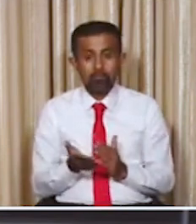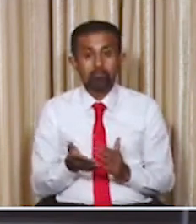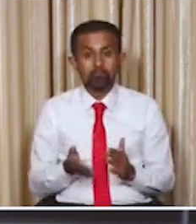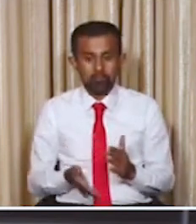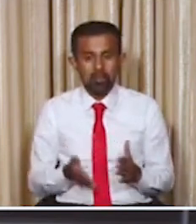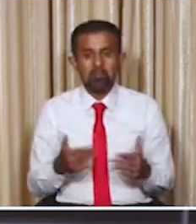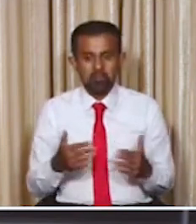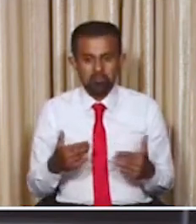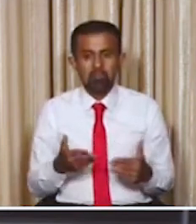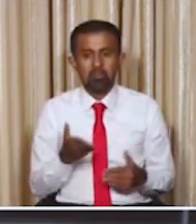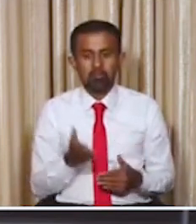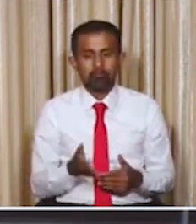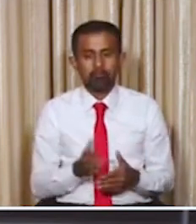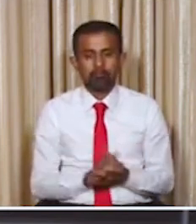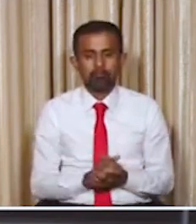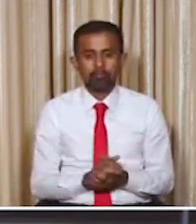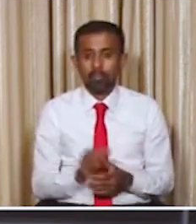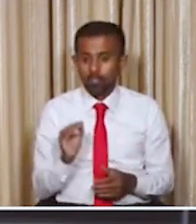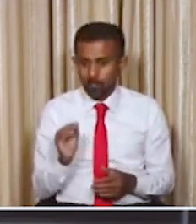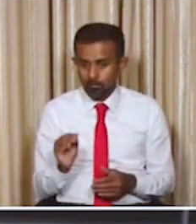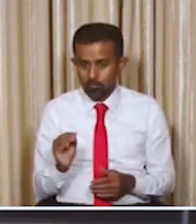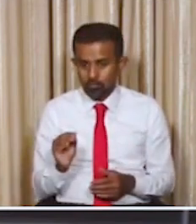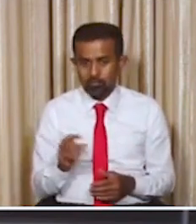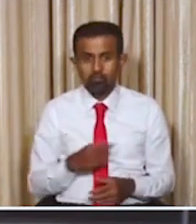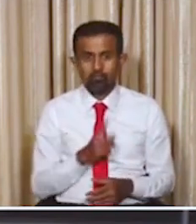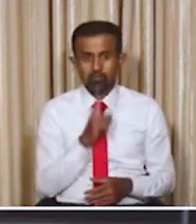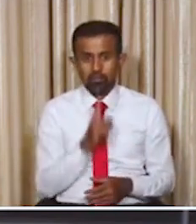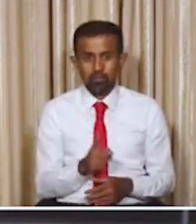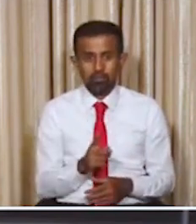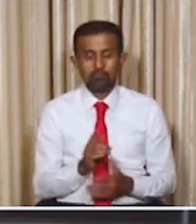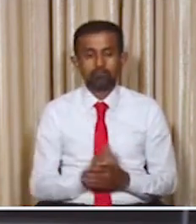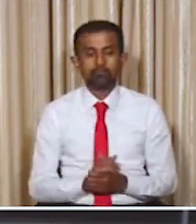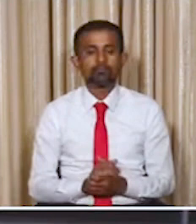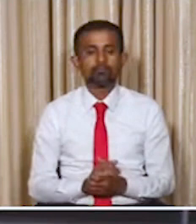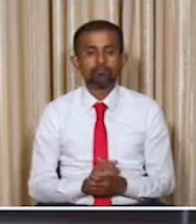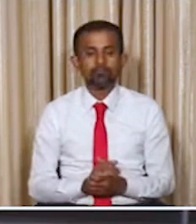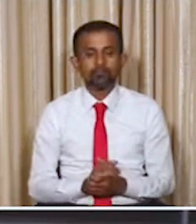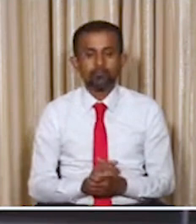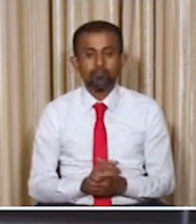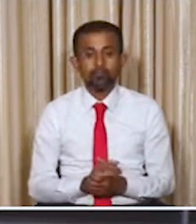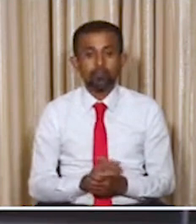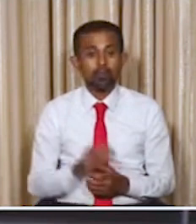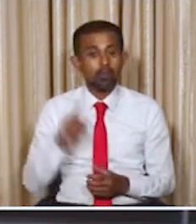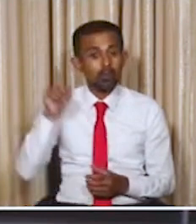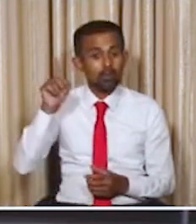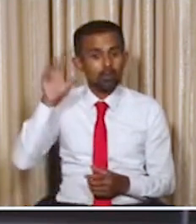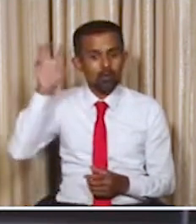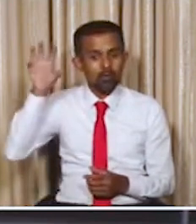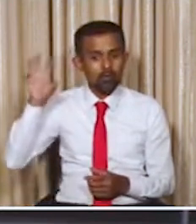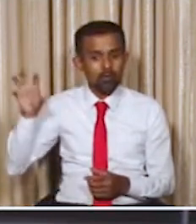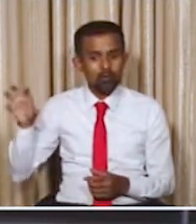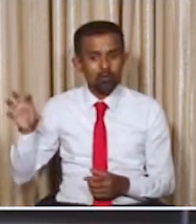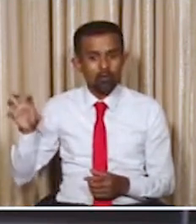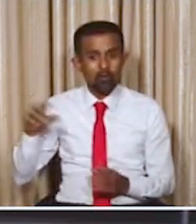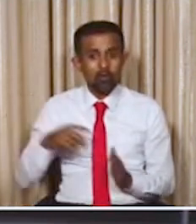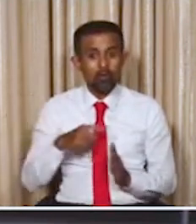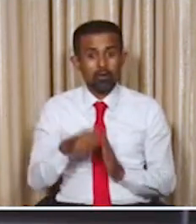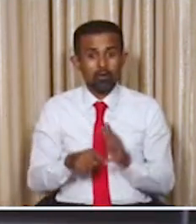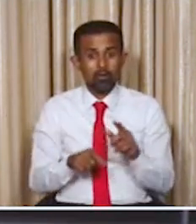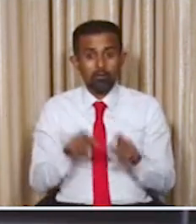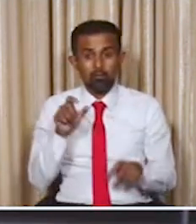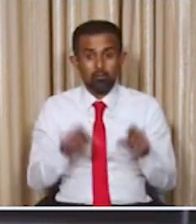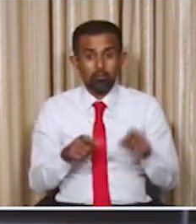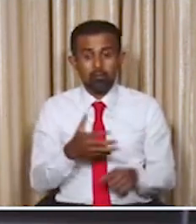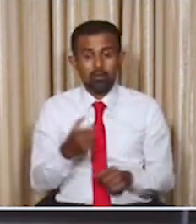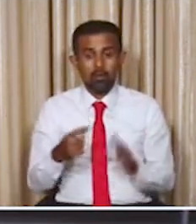කරන්න සිද්ධ වෙලා තියෙන්නේ නමුත් මම කියන්න ඕන එක දෙයක් තියෙනවා ඒ රටවල් වල මේ රටේ ජනතාවගෙන්